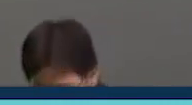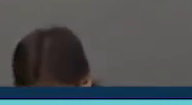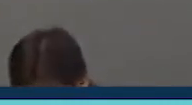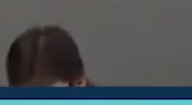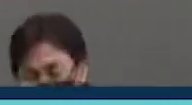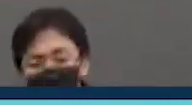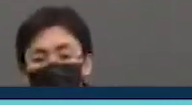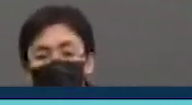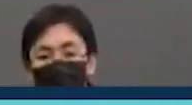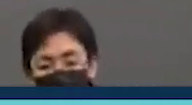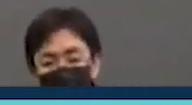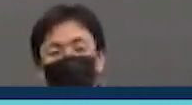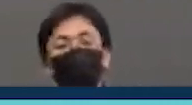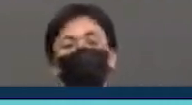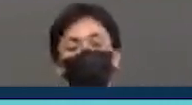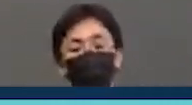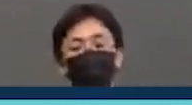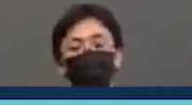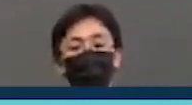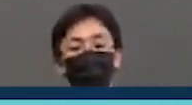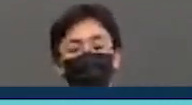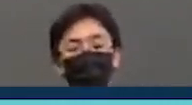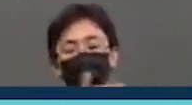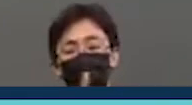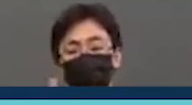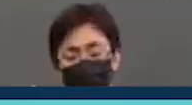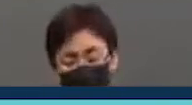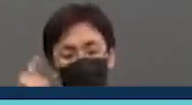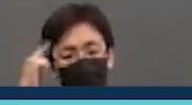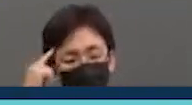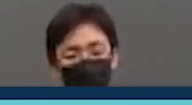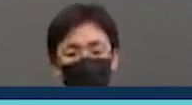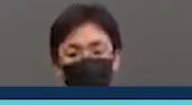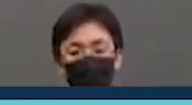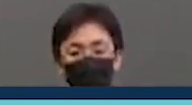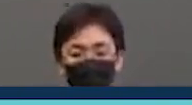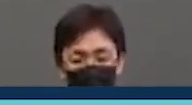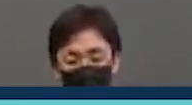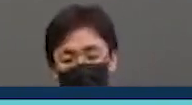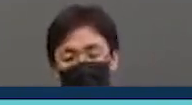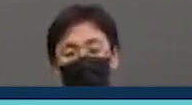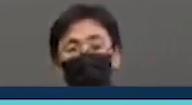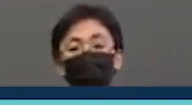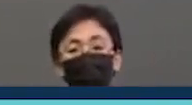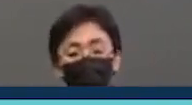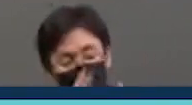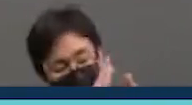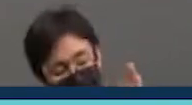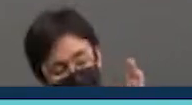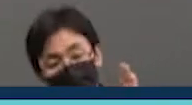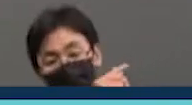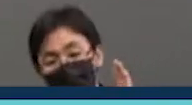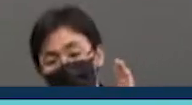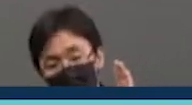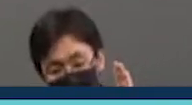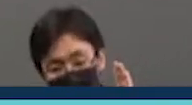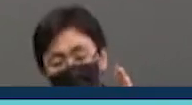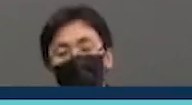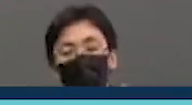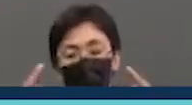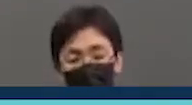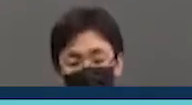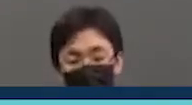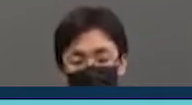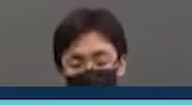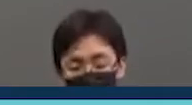ประสบการณ์ที่สำคัญในการเสริมสร้างเยาวชนให้ตระหนักถึงความสำคัญของปัญหายาเสพติดโดยสะท้อนแนวคิดและมุมม